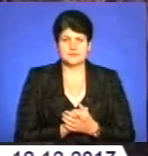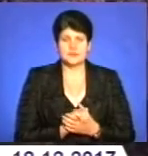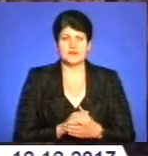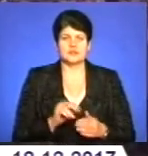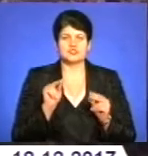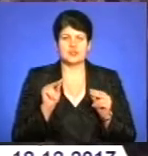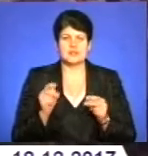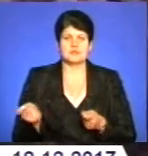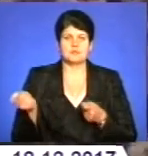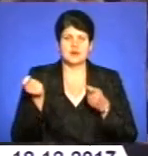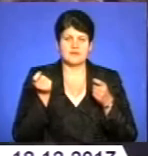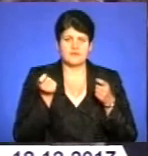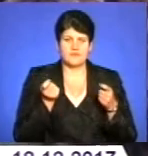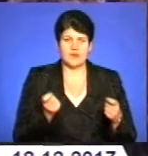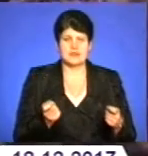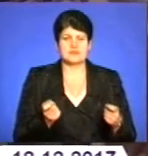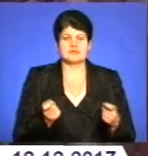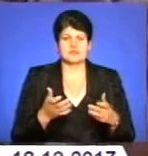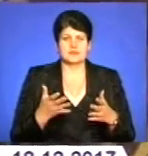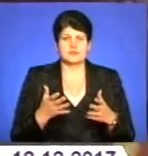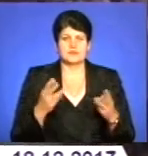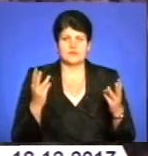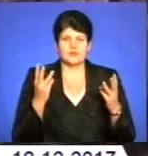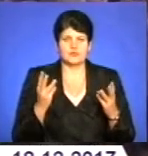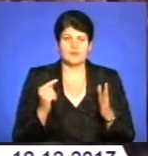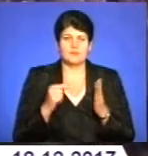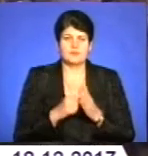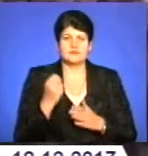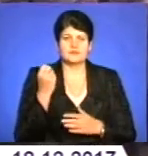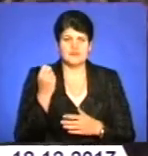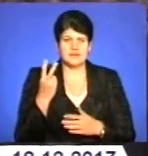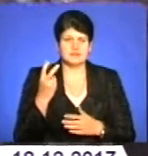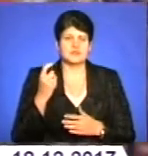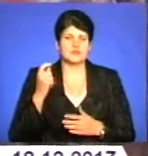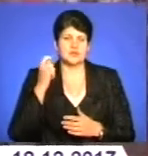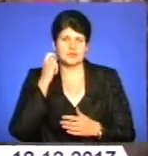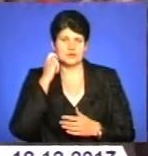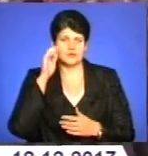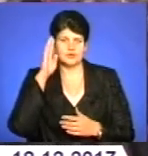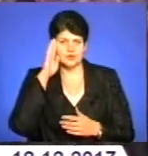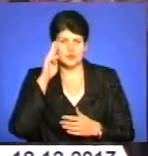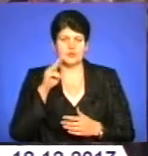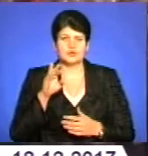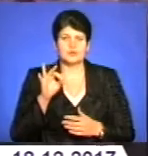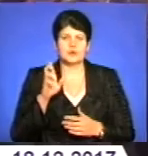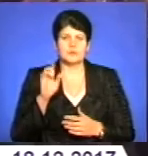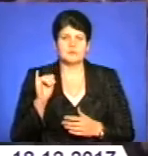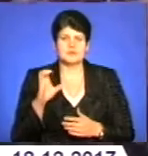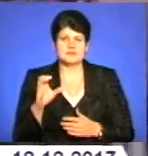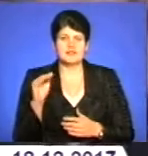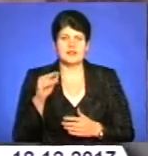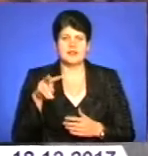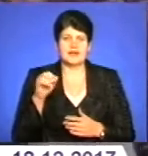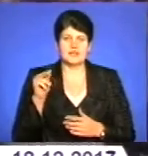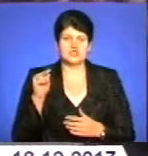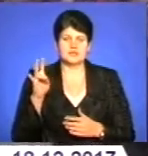привести вогонь миру з Вифлеєму до Відня цього року випала 12-річному австрійському пластуну Тобіасу Флечнеру, який урочисто передав